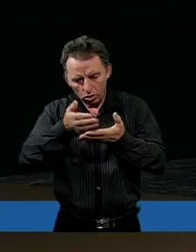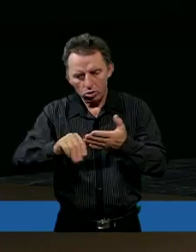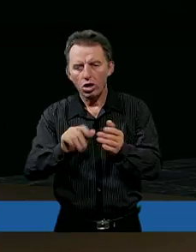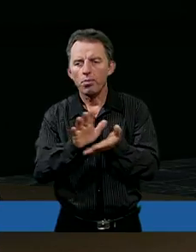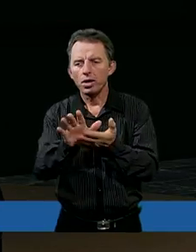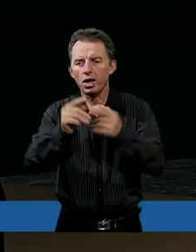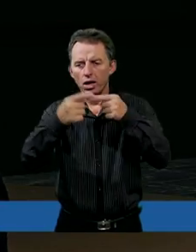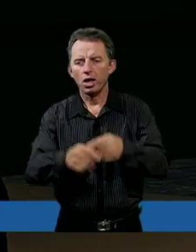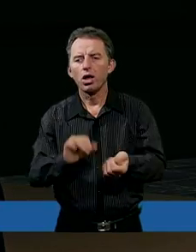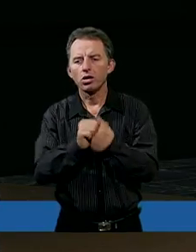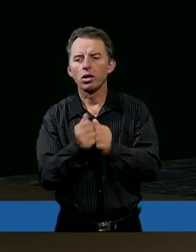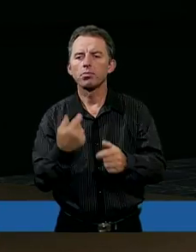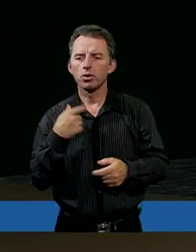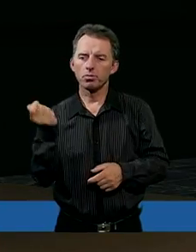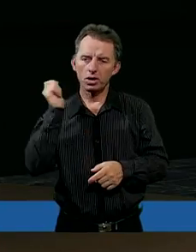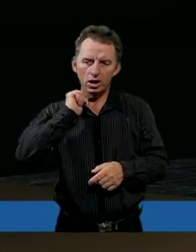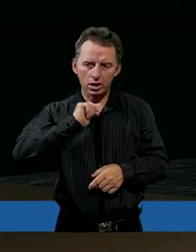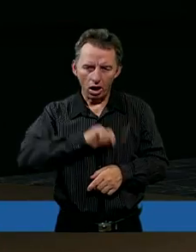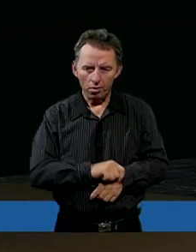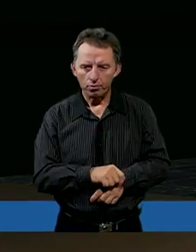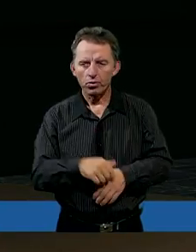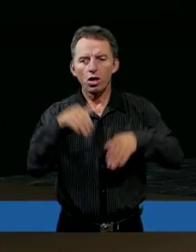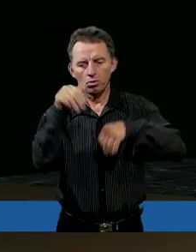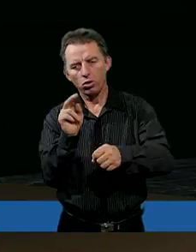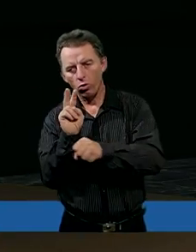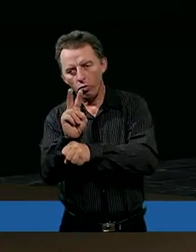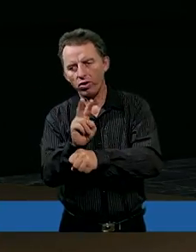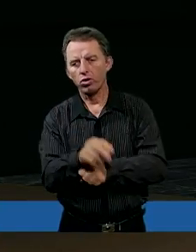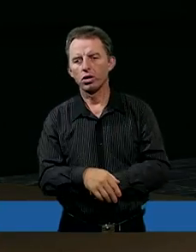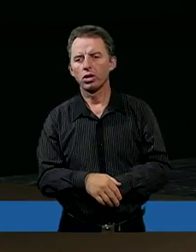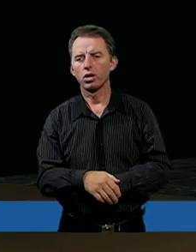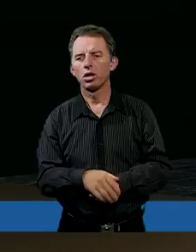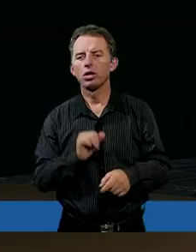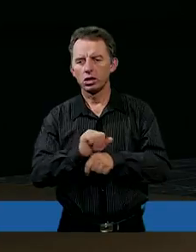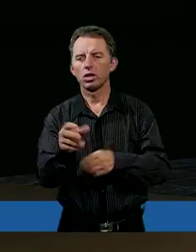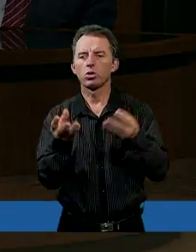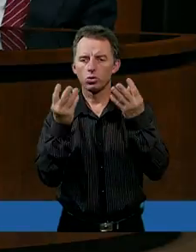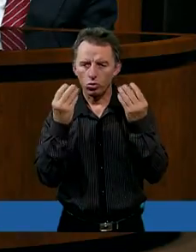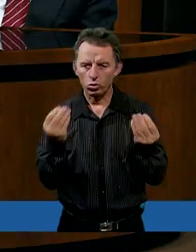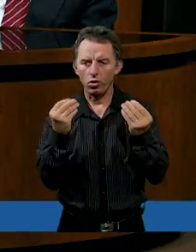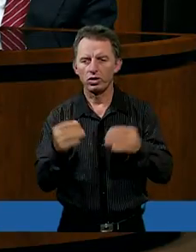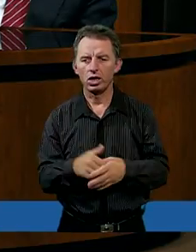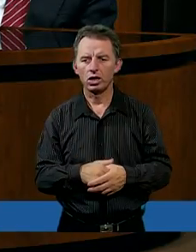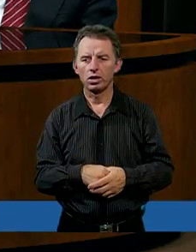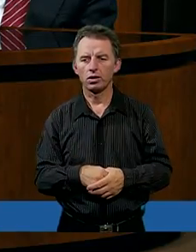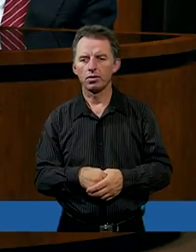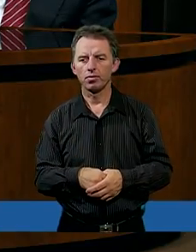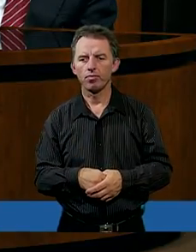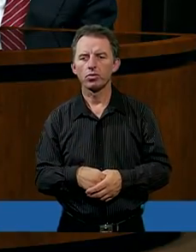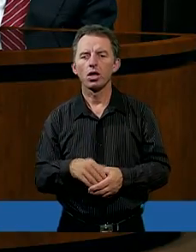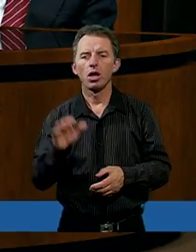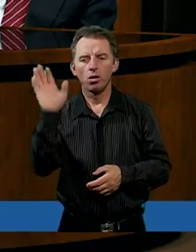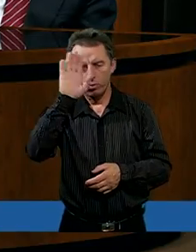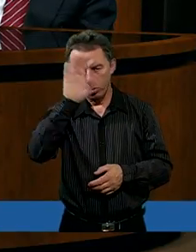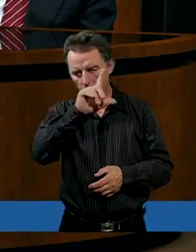wiersz. Choćby mnie i zabił, to mu ufać będę. To jest cudowne. To prawda. Jest Bóg